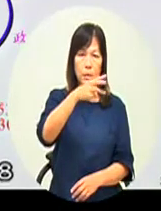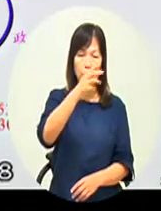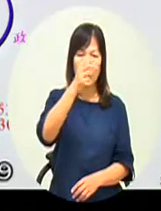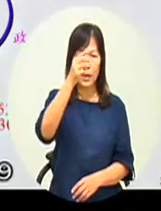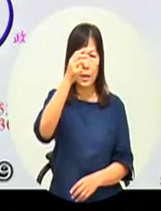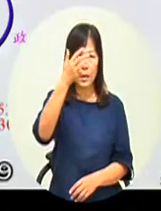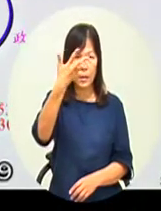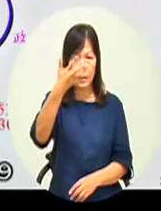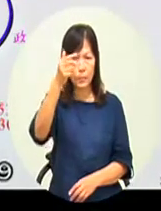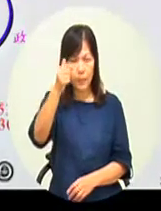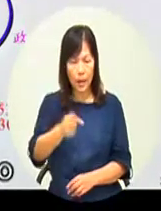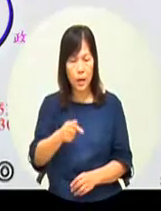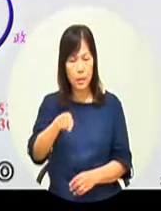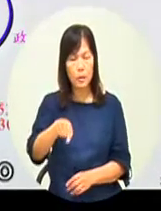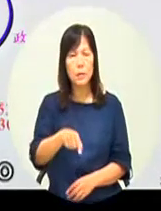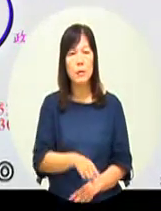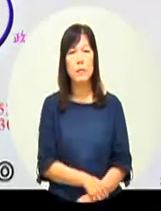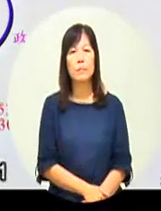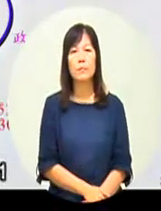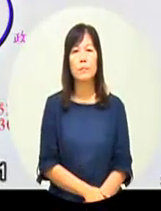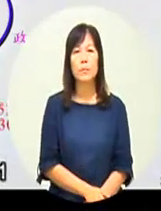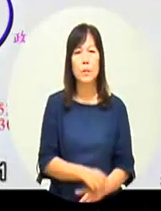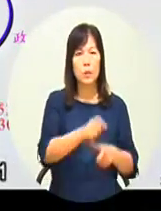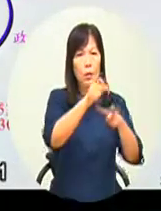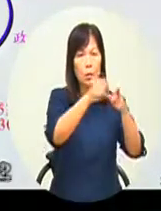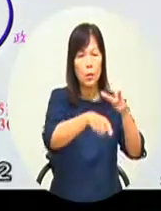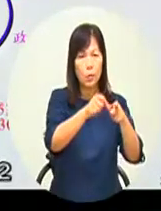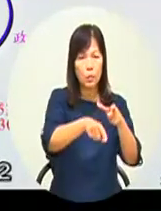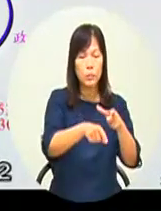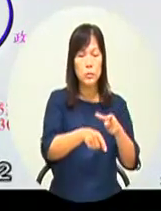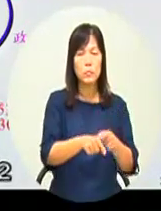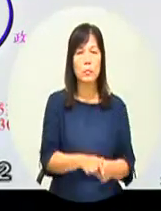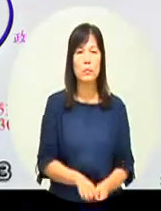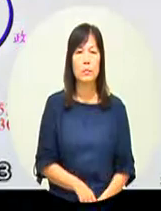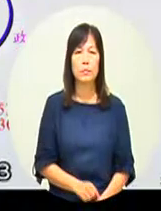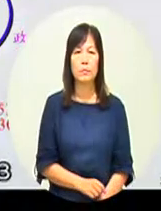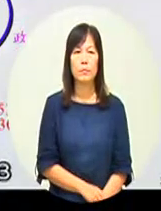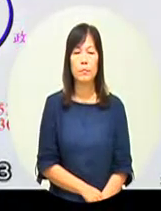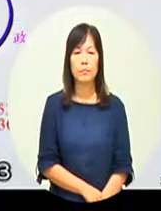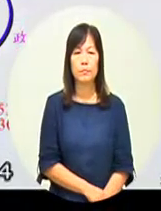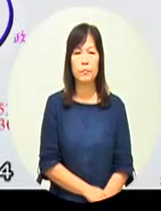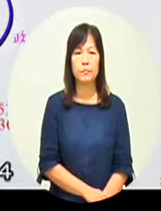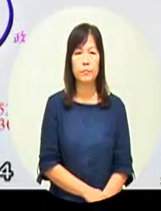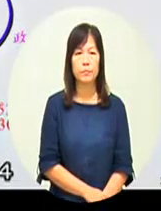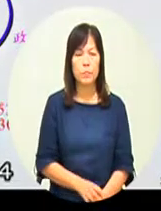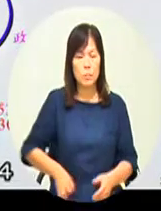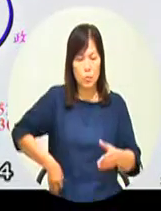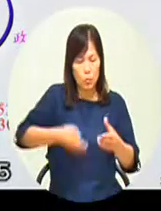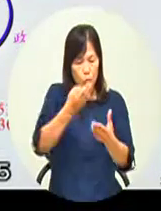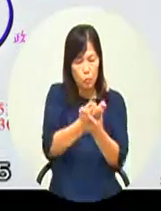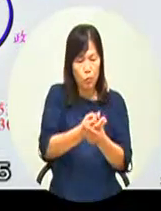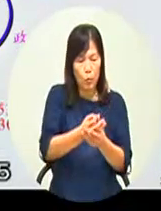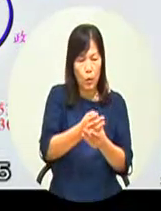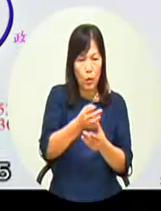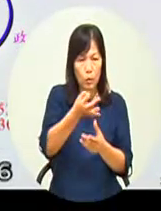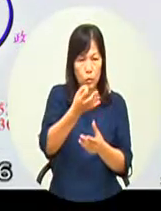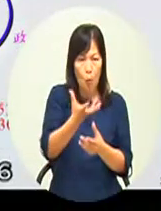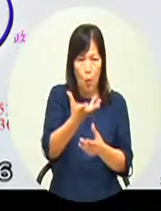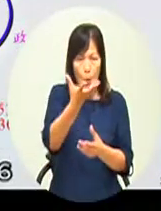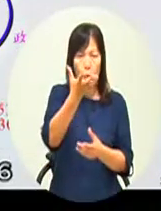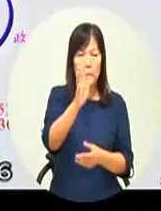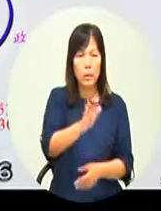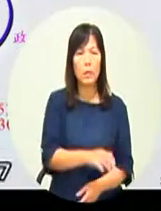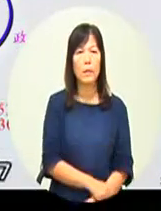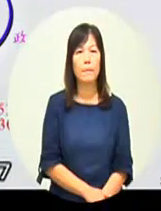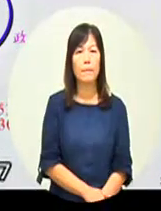308.04亿。那这个公司算是一个非常投资而非常庞大，